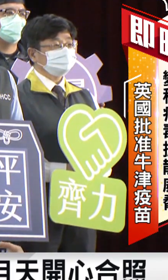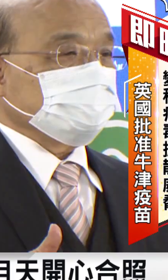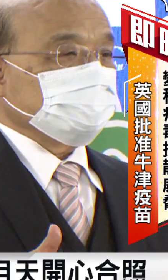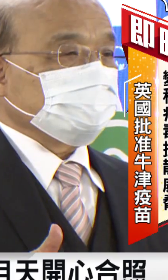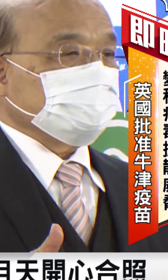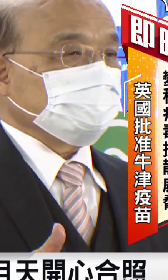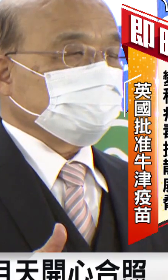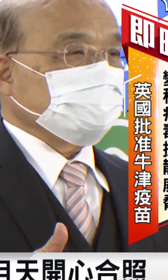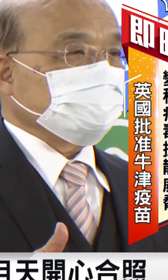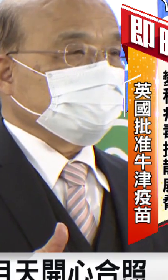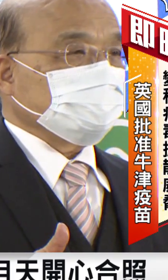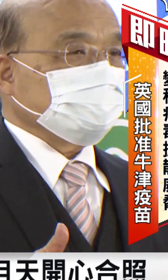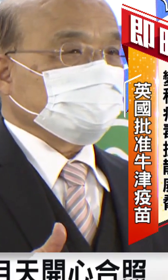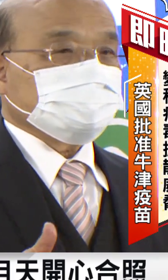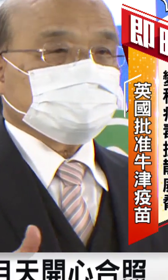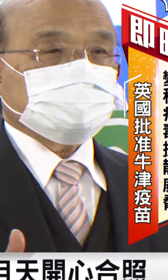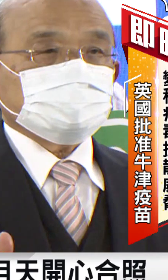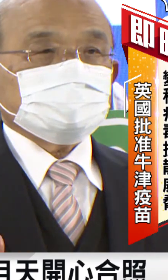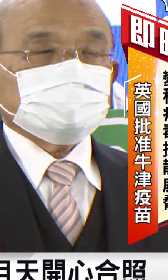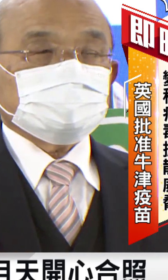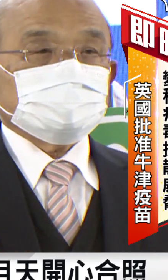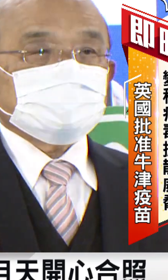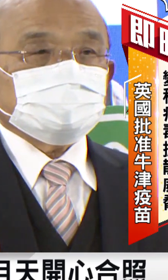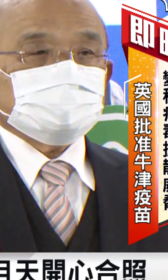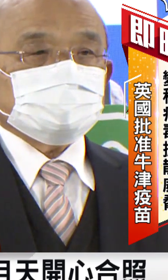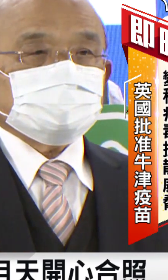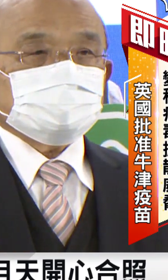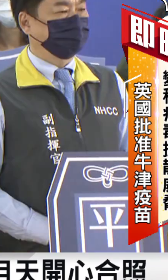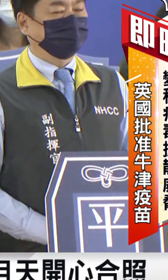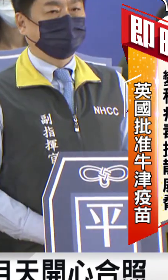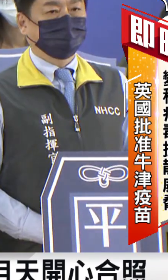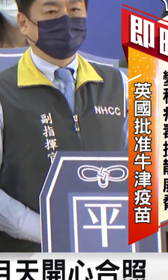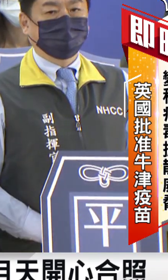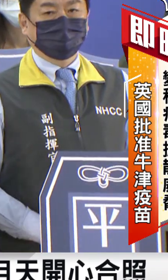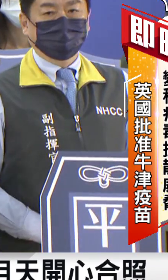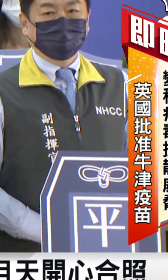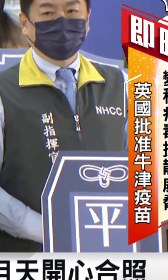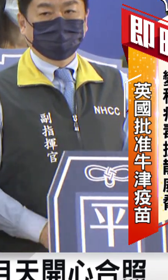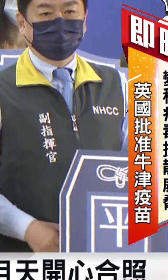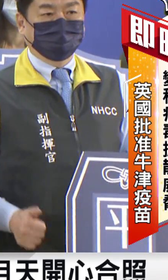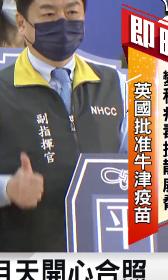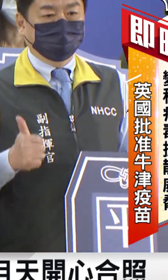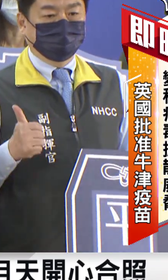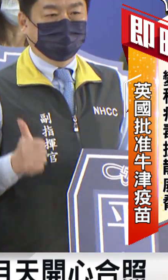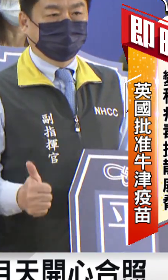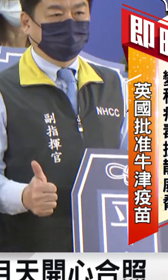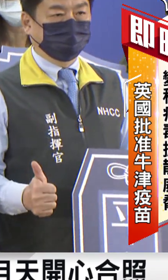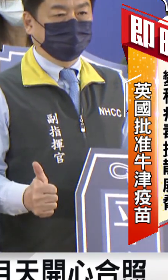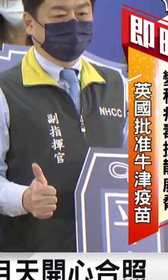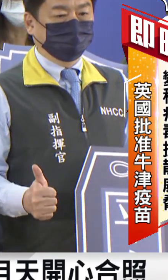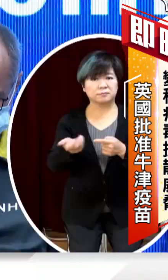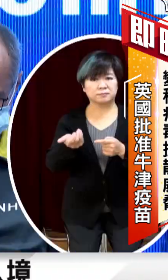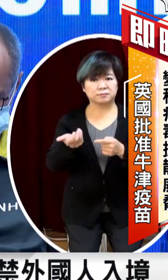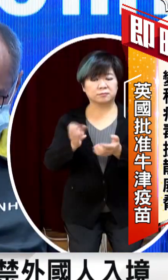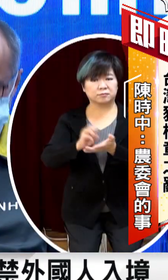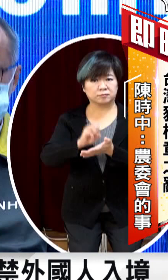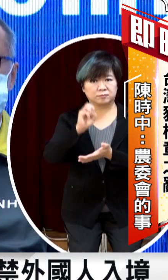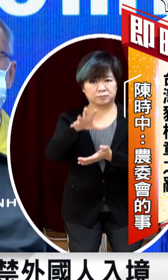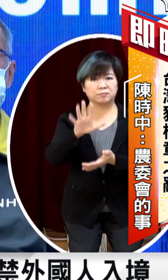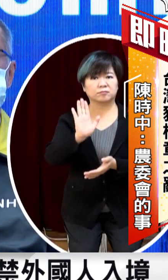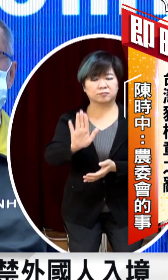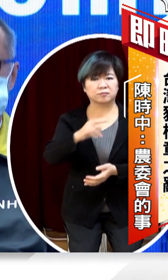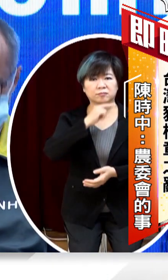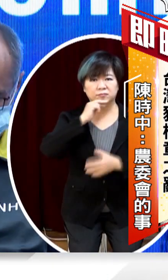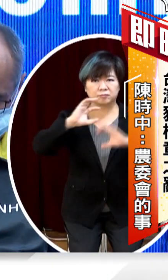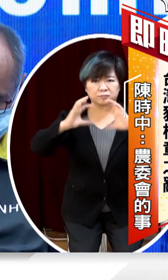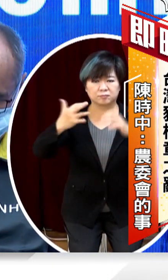记者会，率领防疫五月天开心合照，骄傲台湾疫情守得好。不过新挑战紧接而来， 就是从英